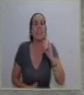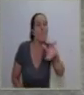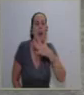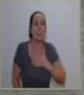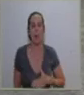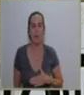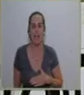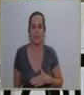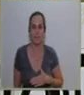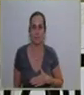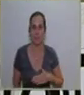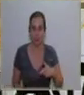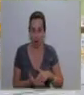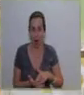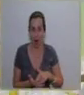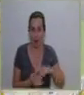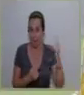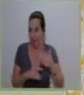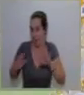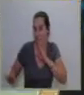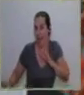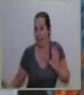שאתם רק תרצו! קישוטים לסוכה? בעיה!